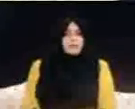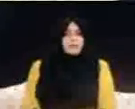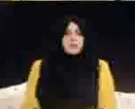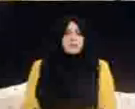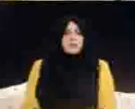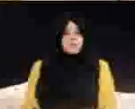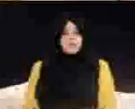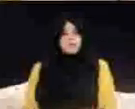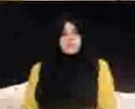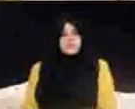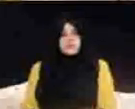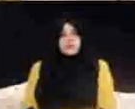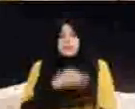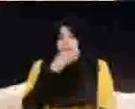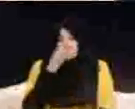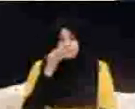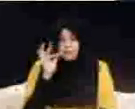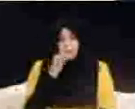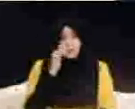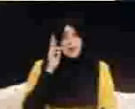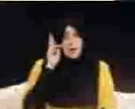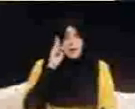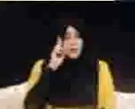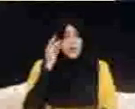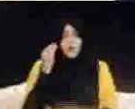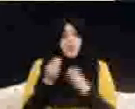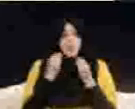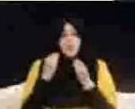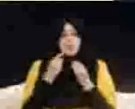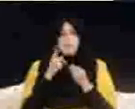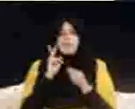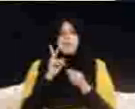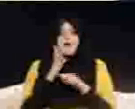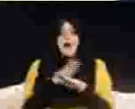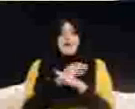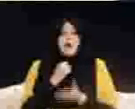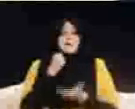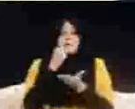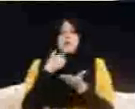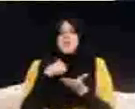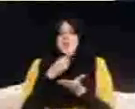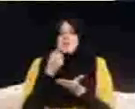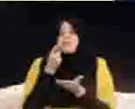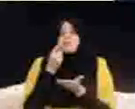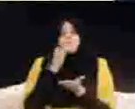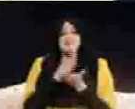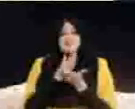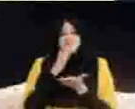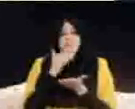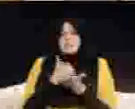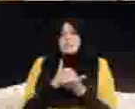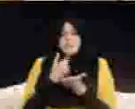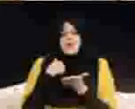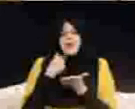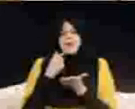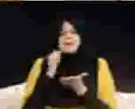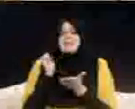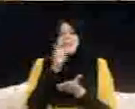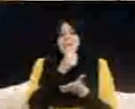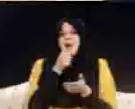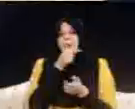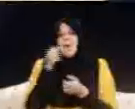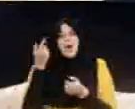هل ما يفعله الإخوة صحيح؟ وهل يجب علينا أن إذا اقترح الأمر أن نمشي